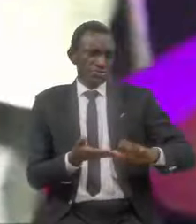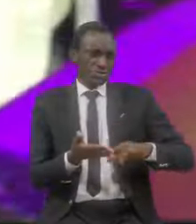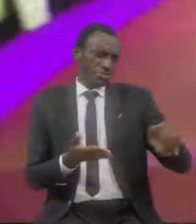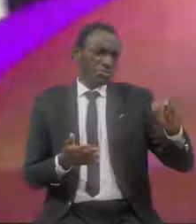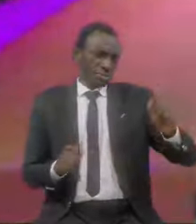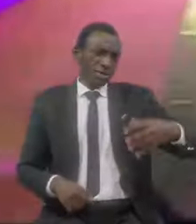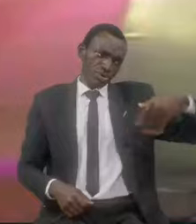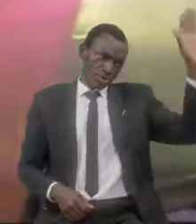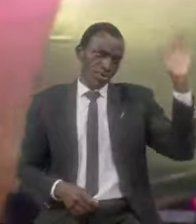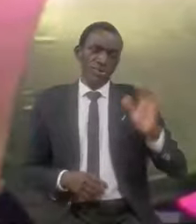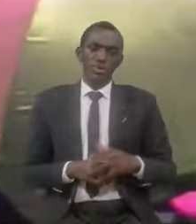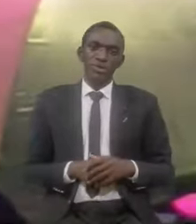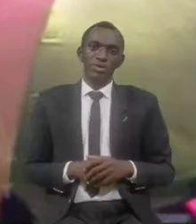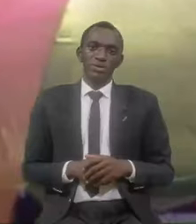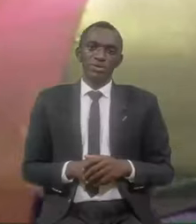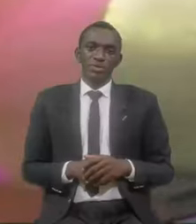aller.